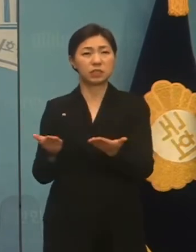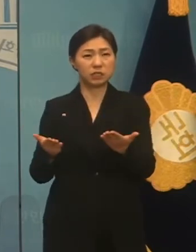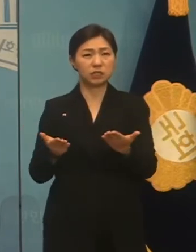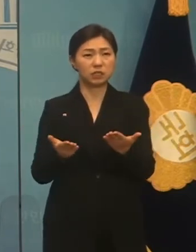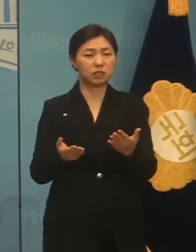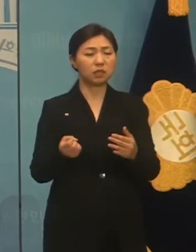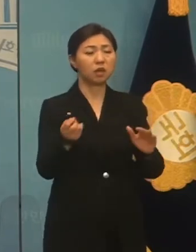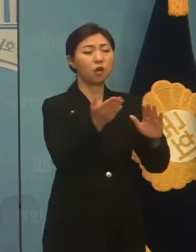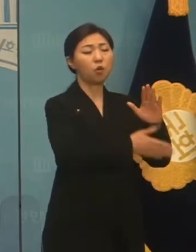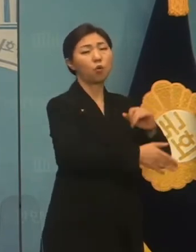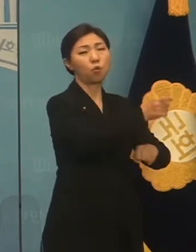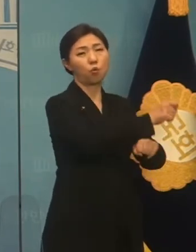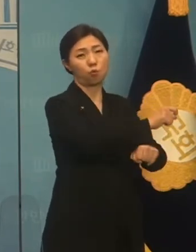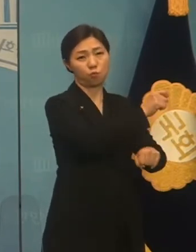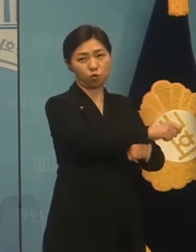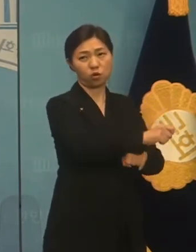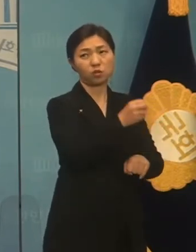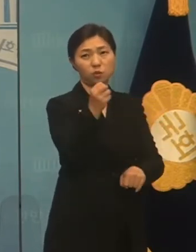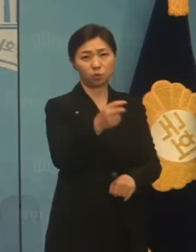공무원과